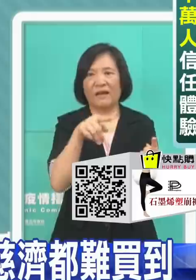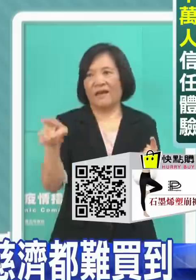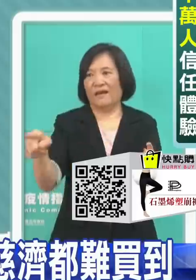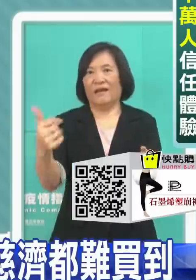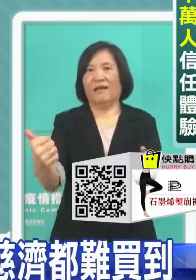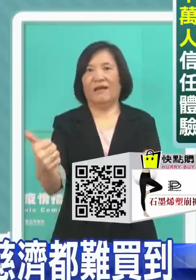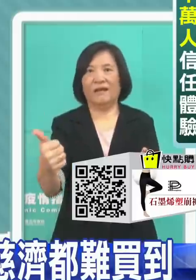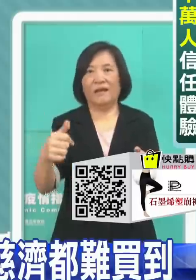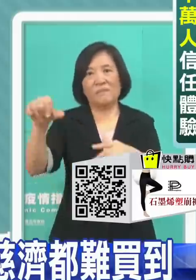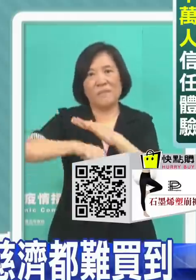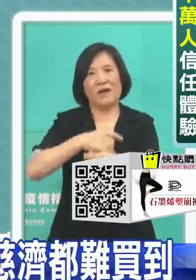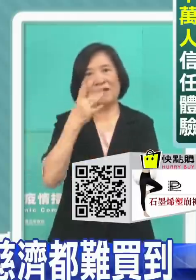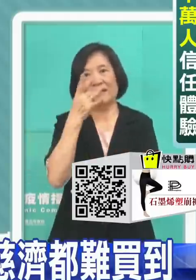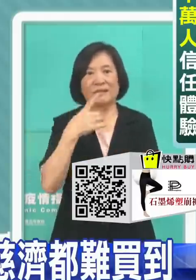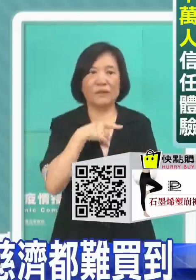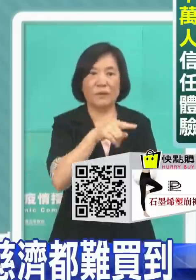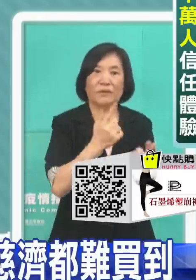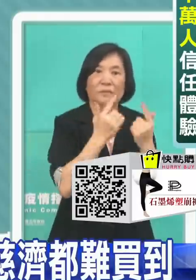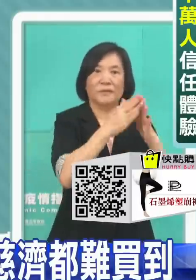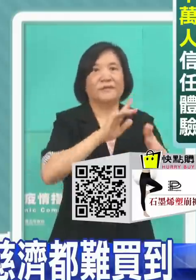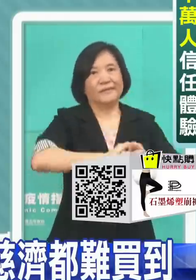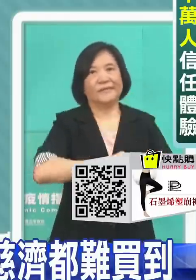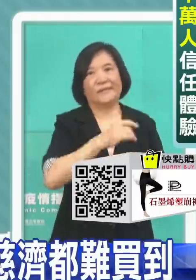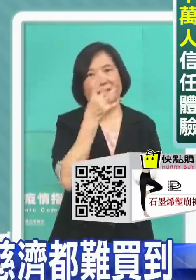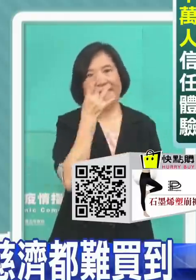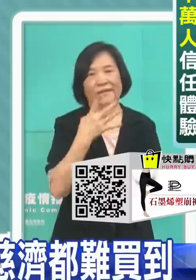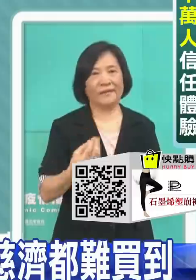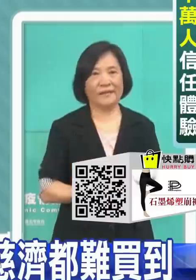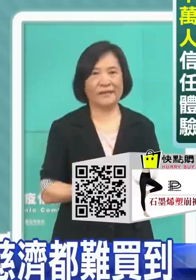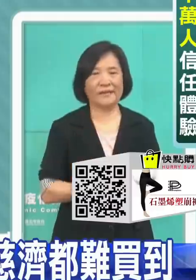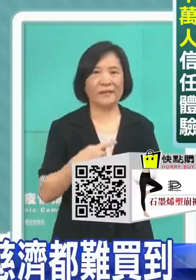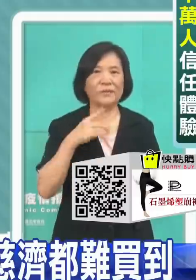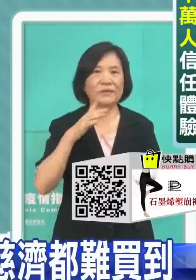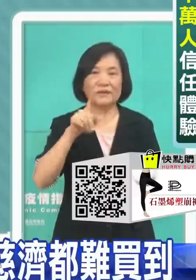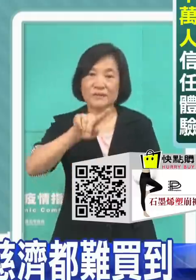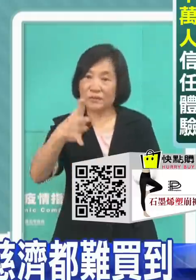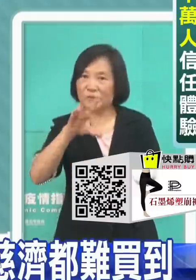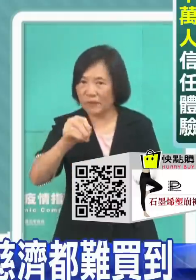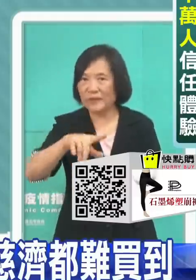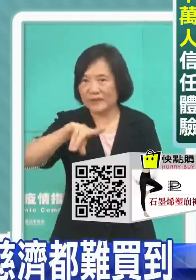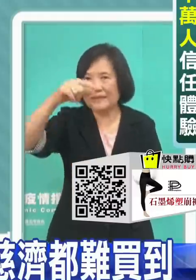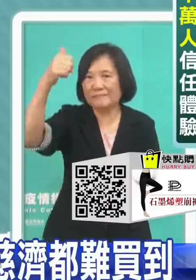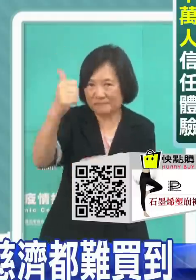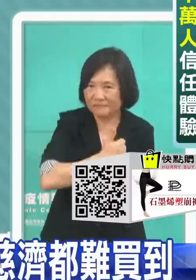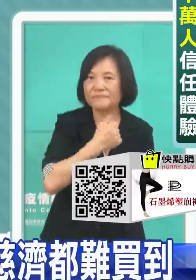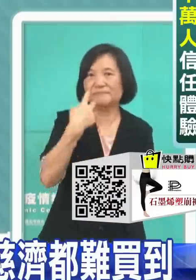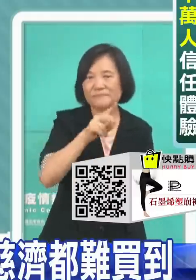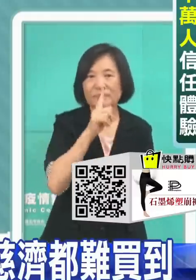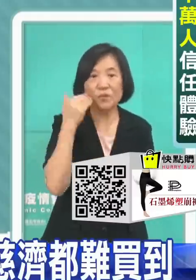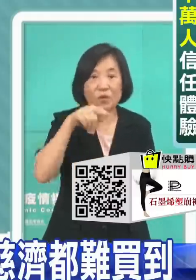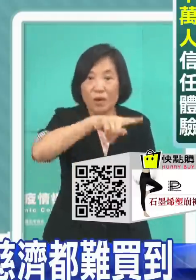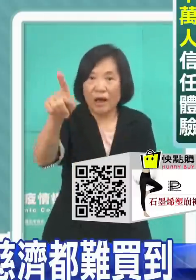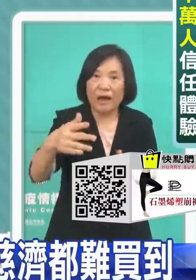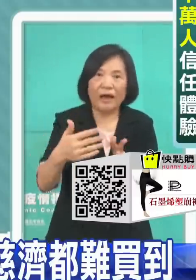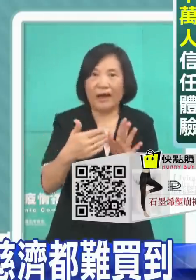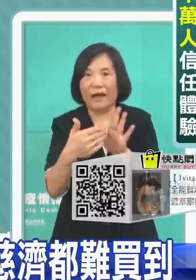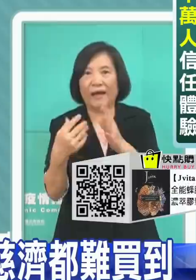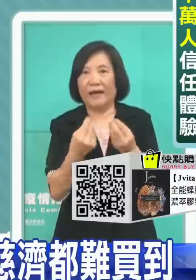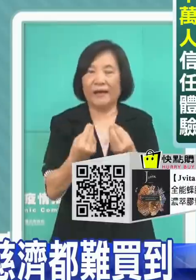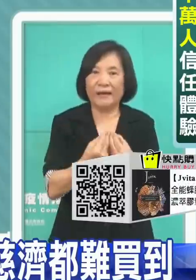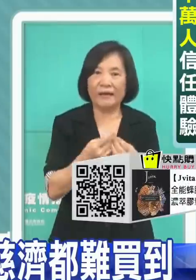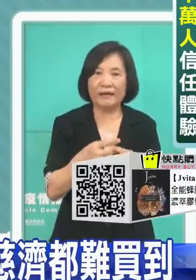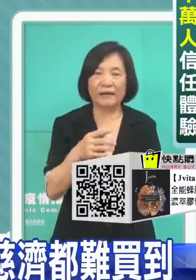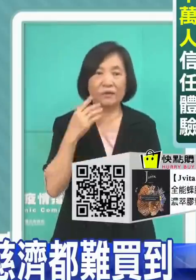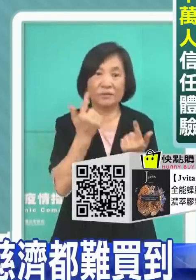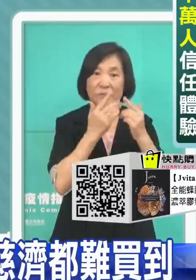来吧，哦，先进来啊，看，我也不晓得困难在哪里了，哦，这个啊，如果他们都进不来了，有什么理由